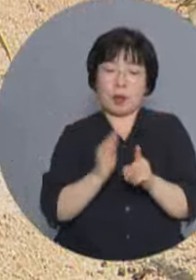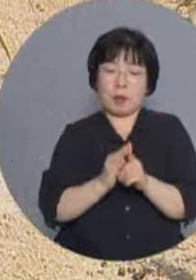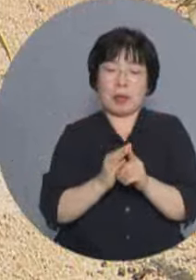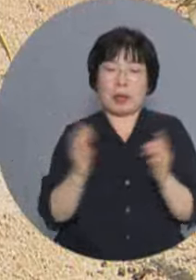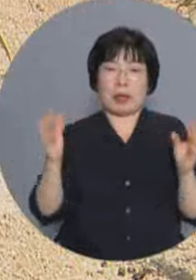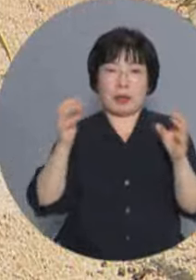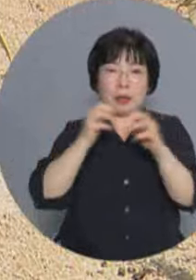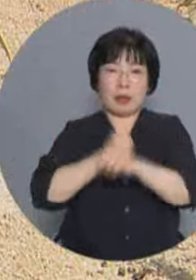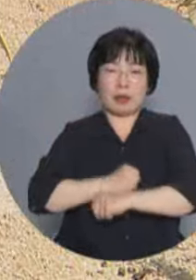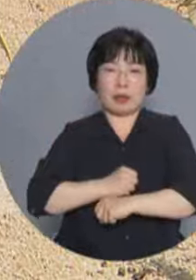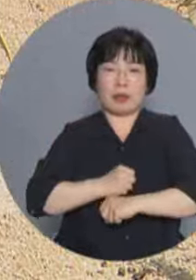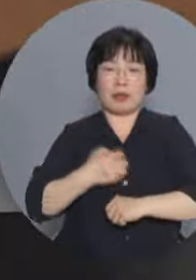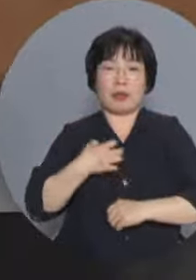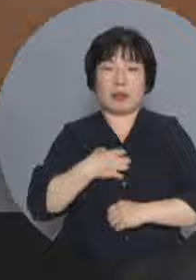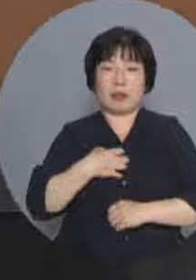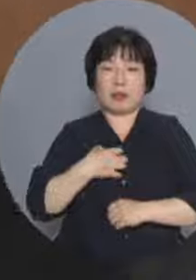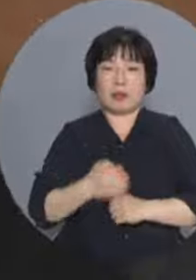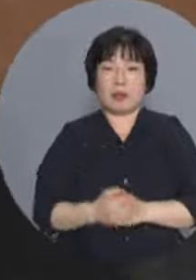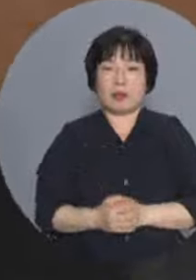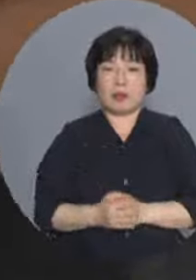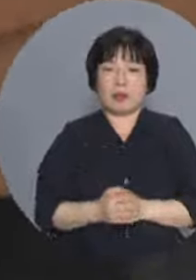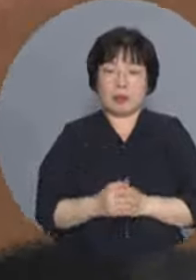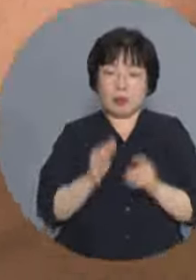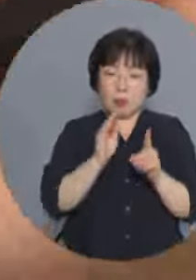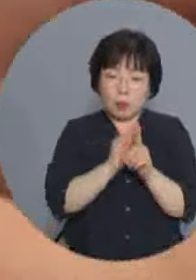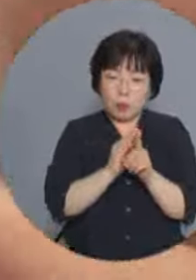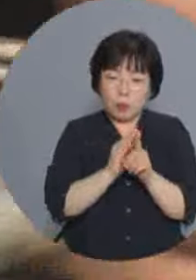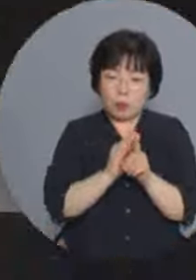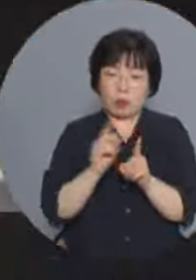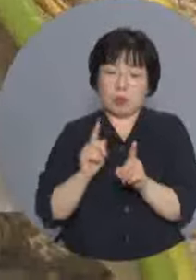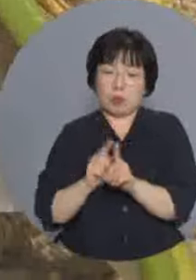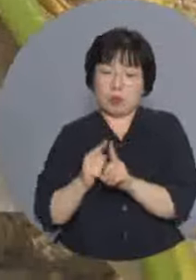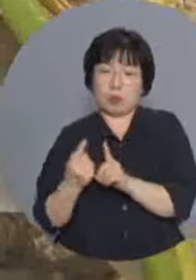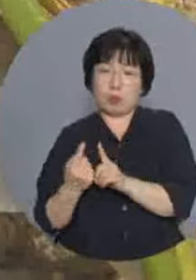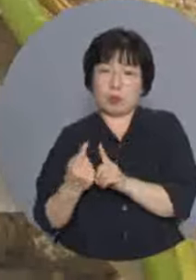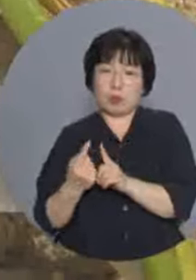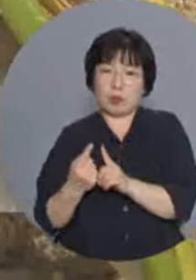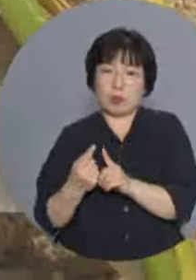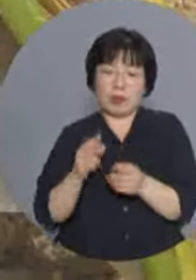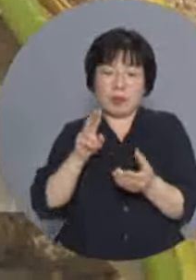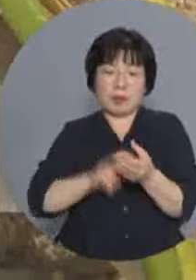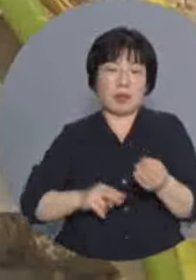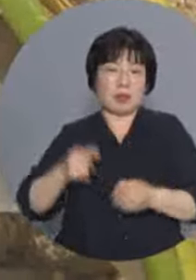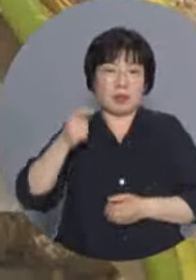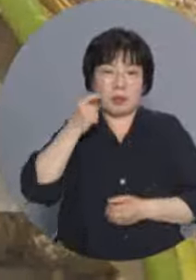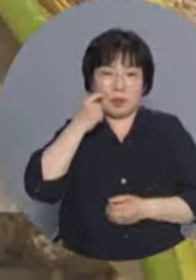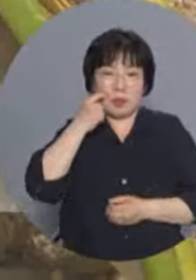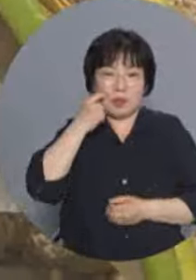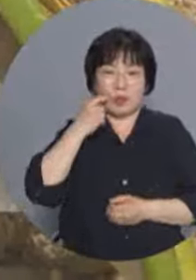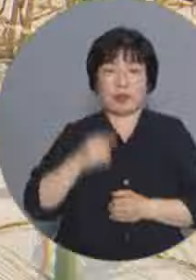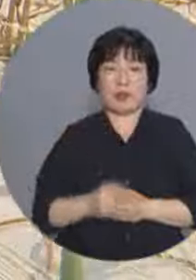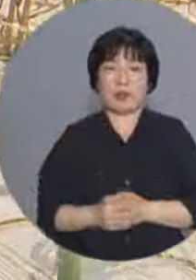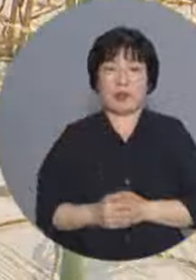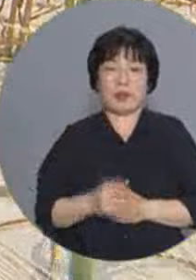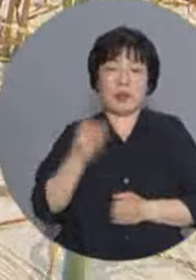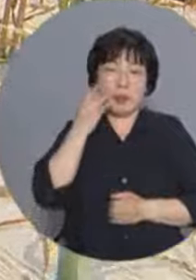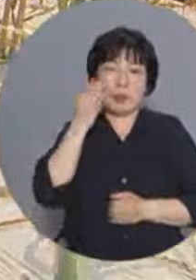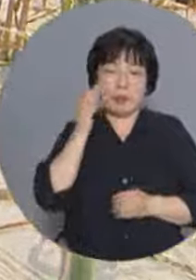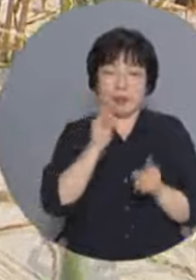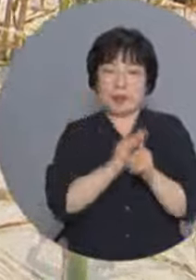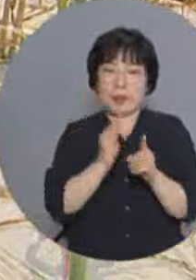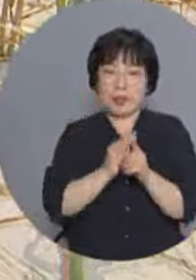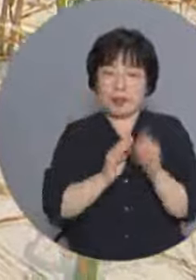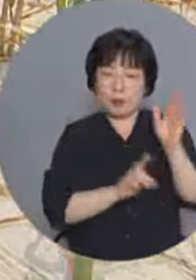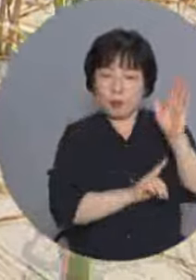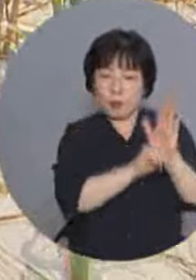망칠 위기에 놓였습니다. 마늘 쪽이 자잘하게 갈라지면서 상품성이 떨어지는 이른바 벌마늘. 급격한